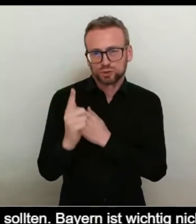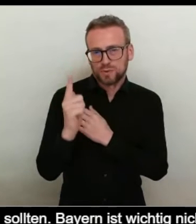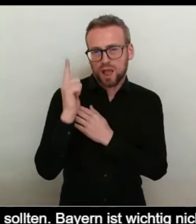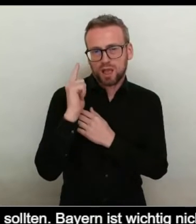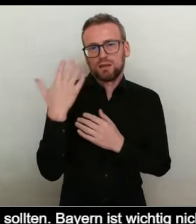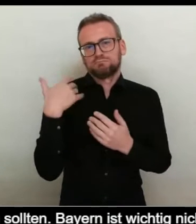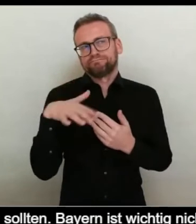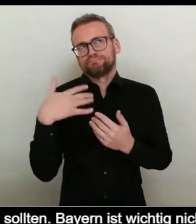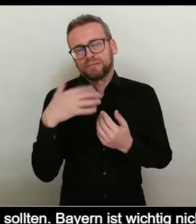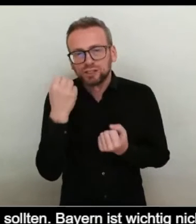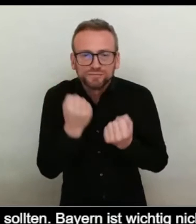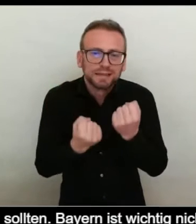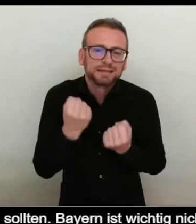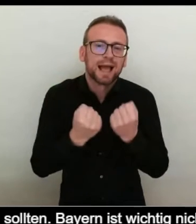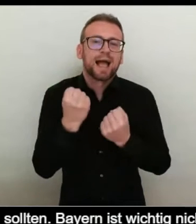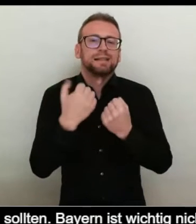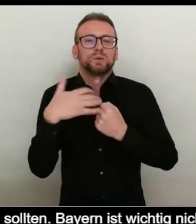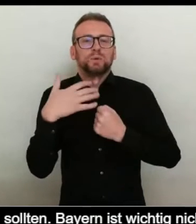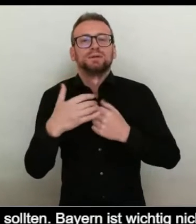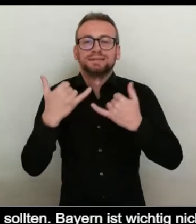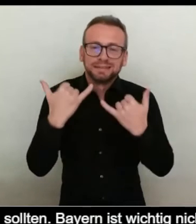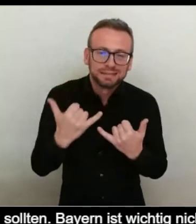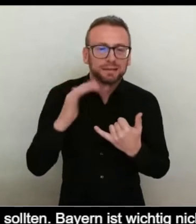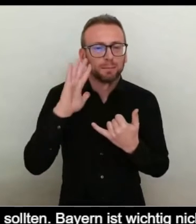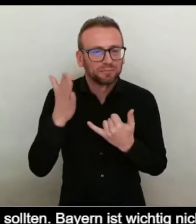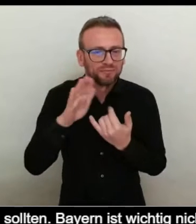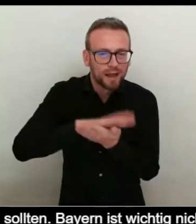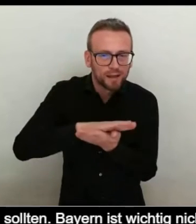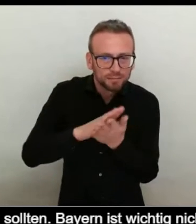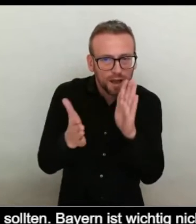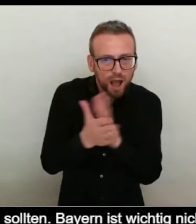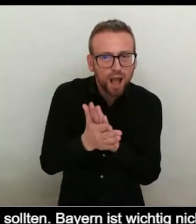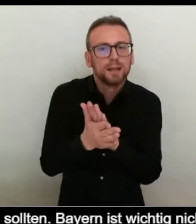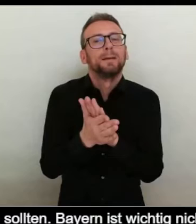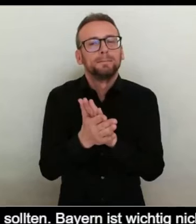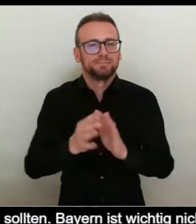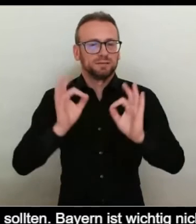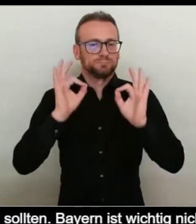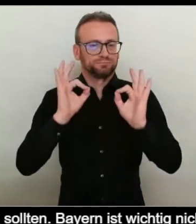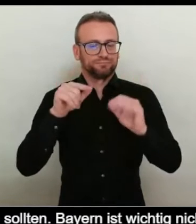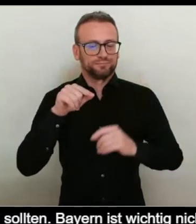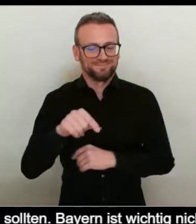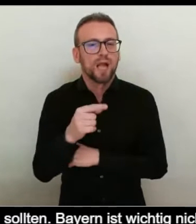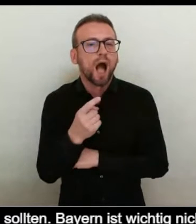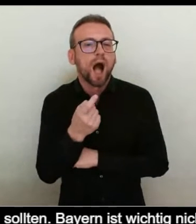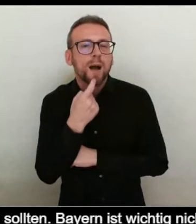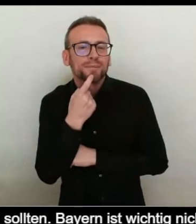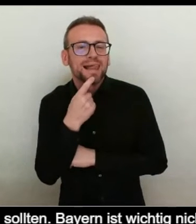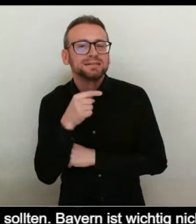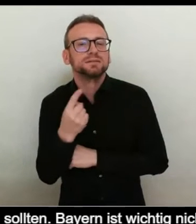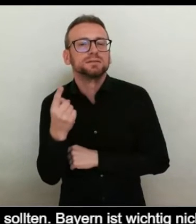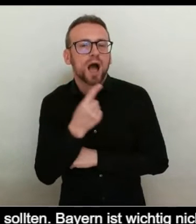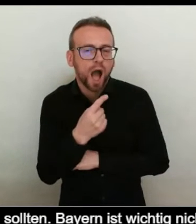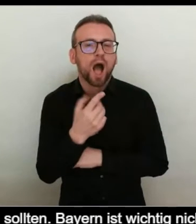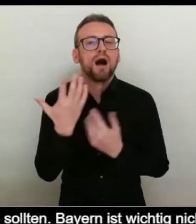uns sehr stark verbindet, abgesehen von der Leidenschaft zum Fußball, wo wir ein bisschen vorne liegen, ist natürlich die große Sorge